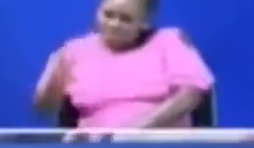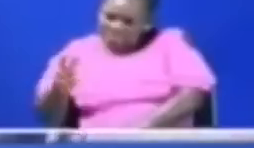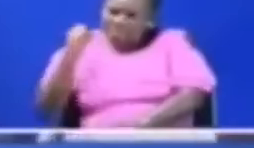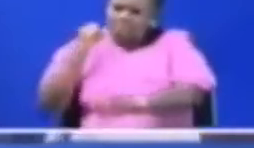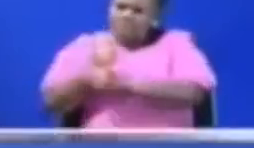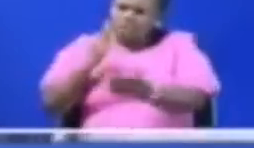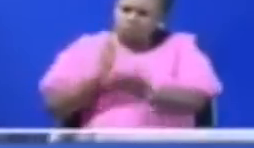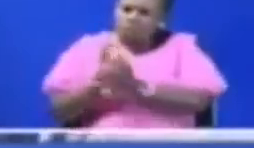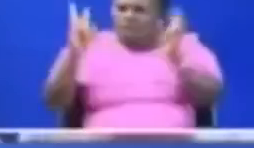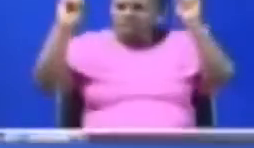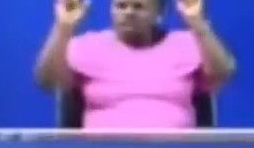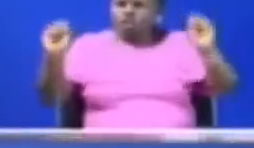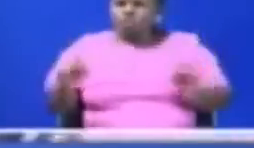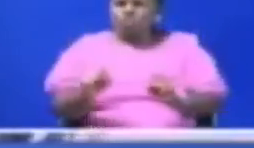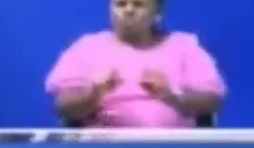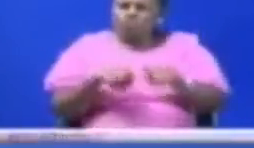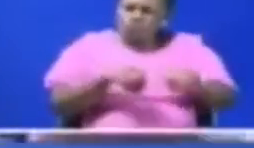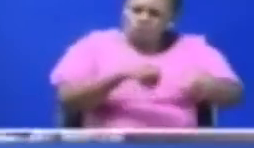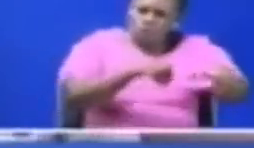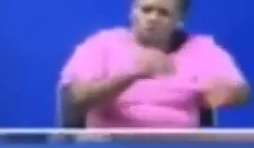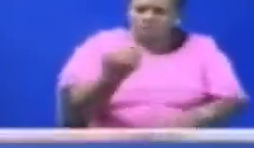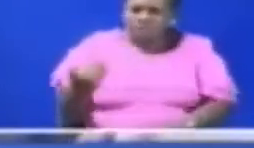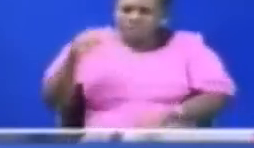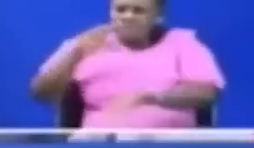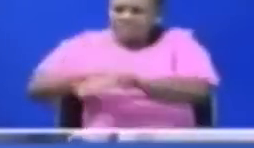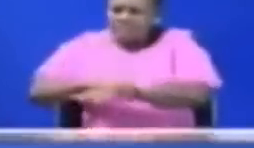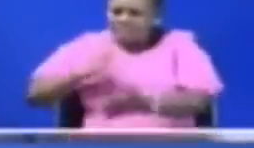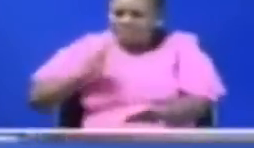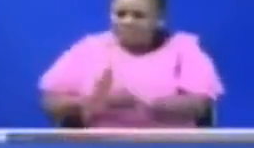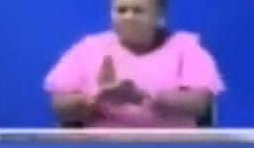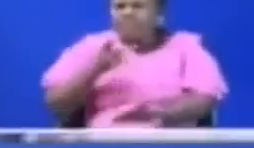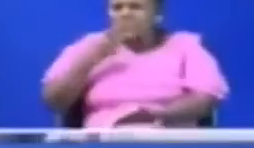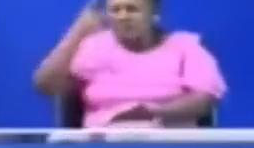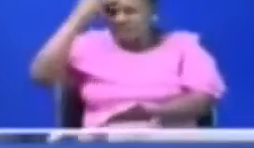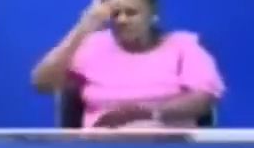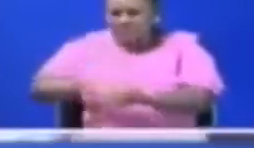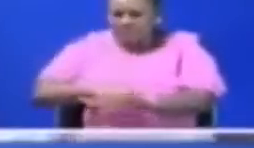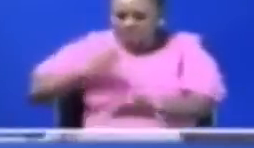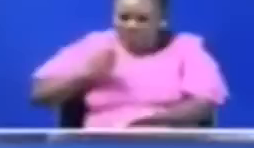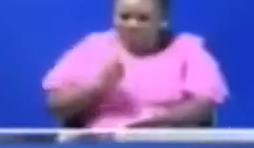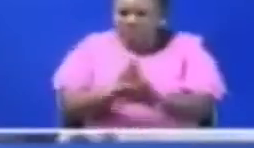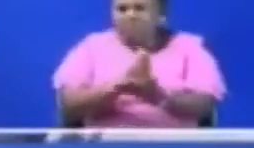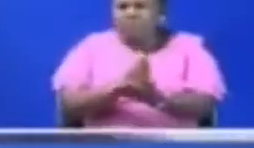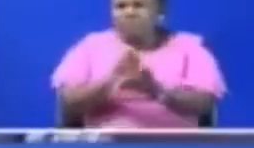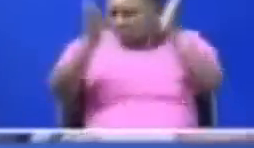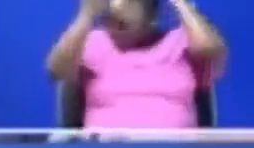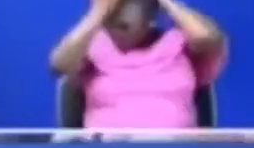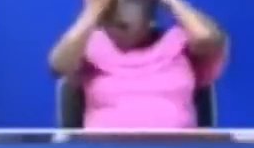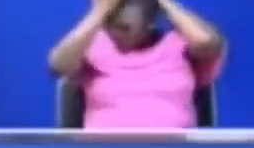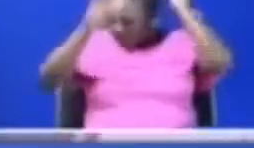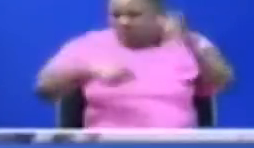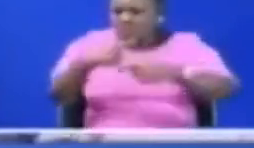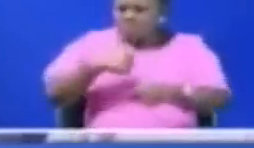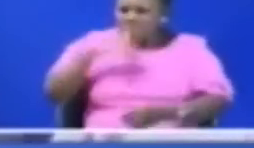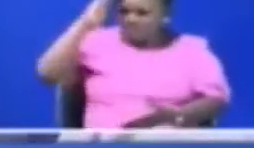hakikisha kwamba jambo kama hili limefuatiliwa, watoto hawa wapate haki, wazazi pia wapate haki, Kakamega yetu iende mbele.